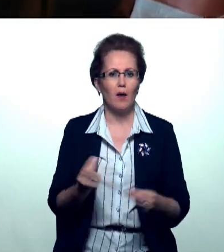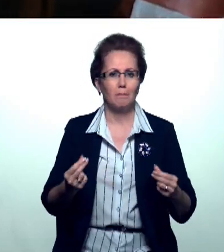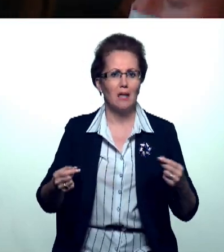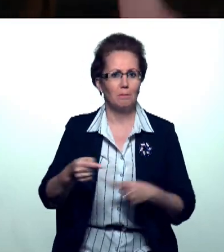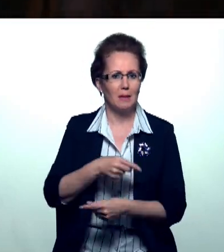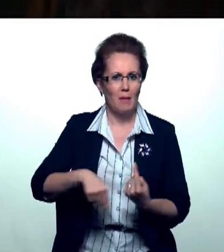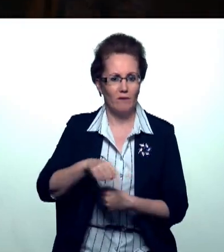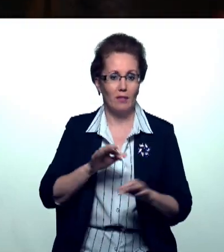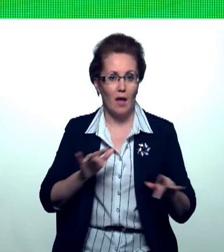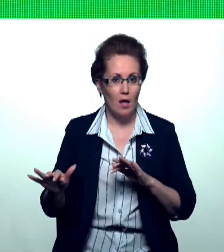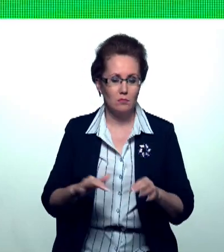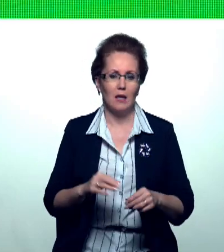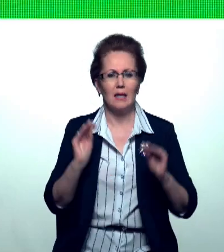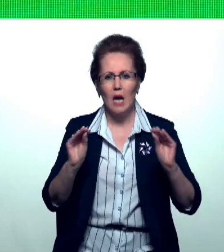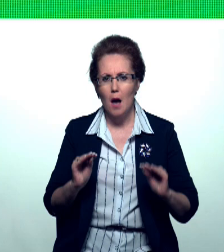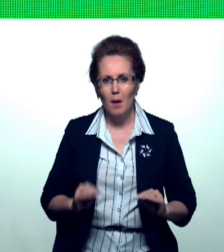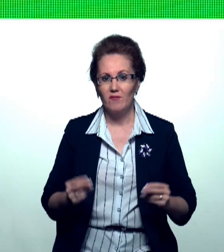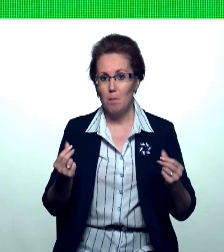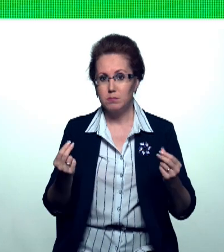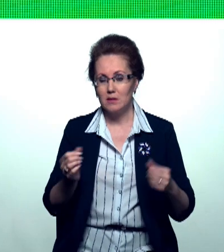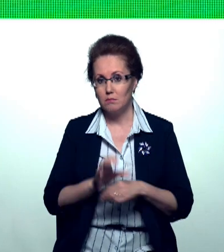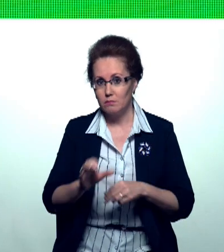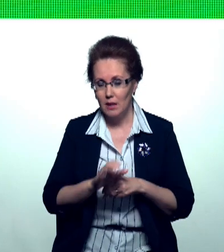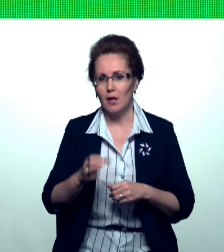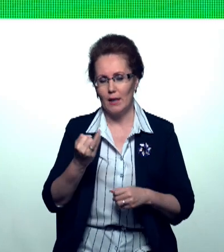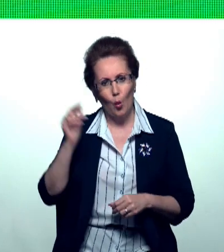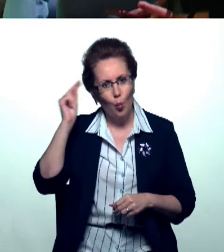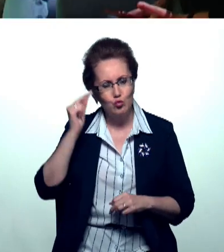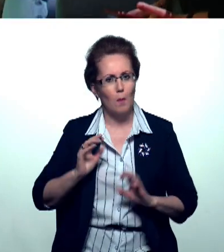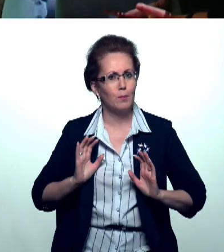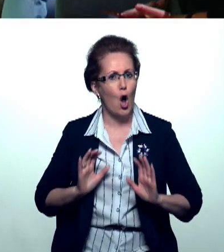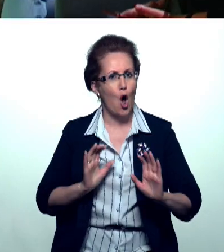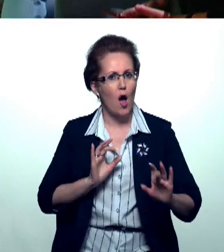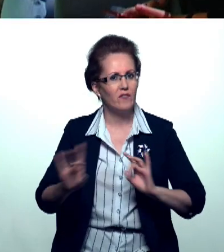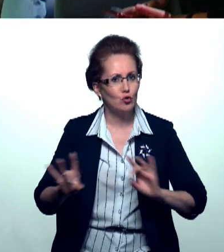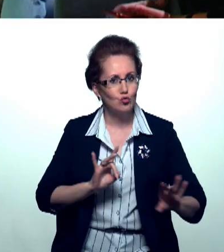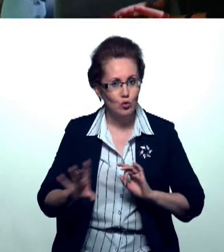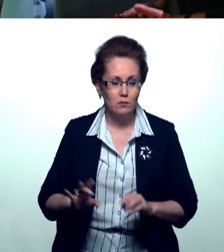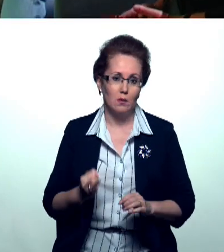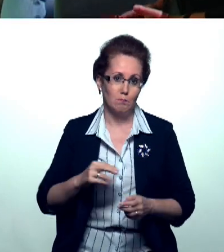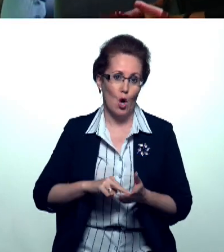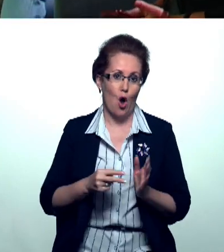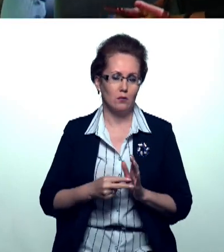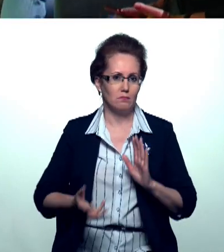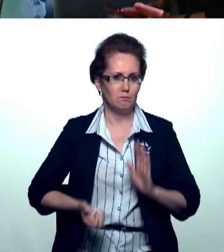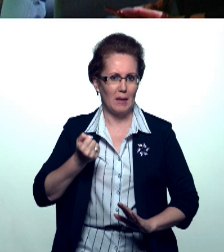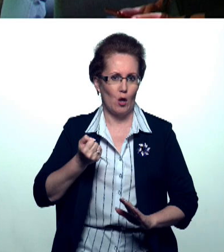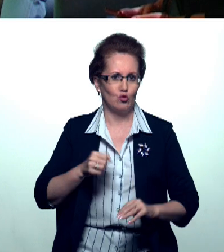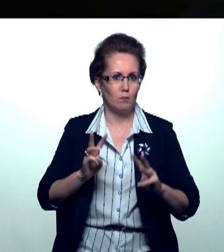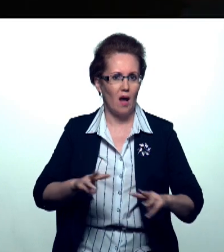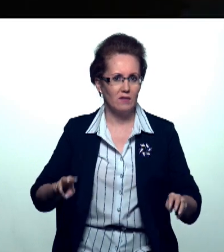деятельности, разрабатывать бизнес-продукты и учиться их продвижению. Проект «Школа бизнеса» реализуется при поддержке правительства